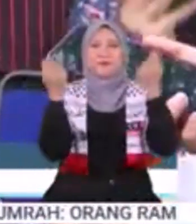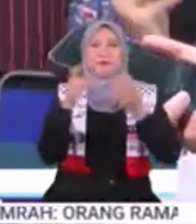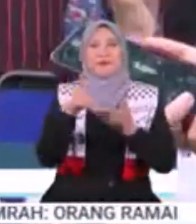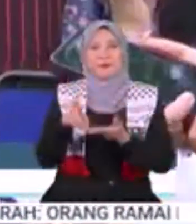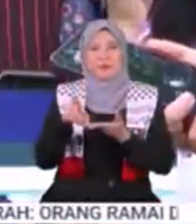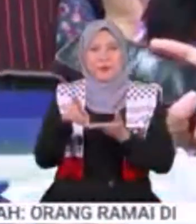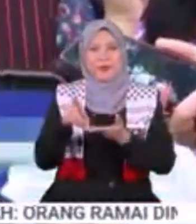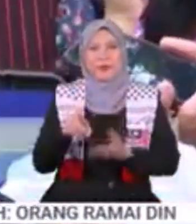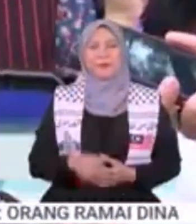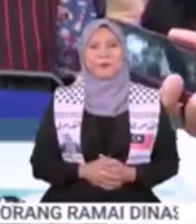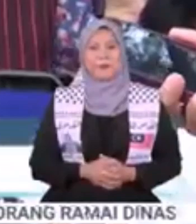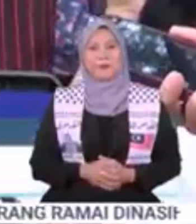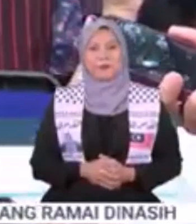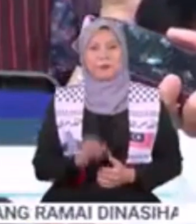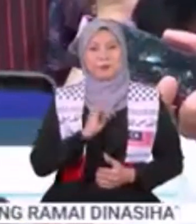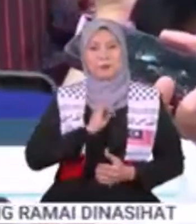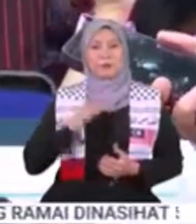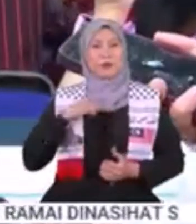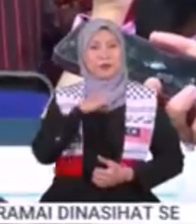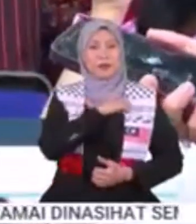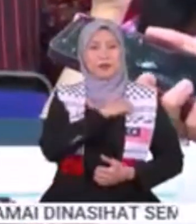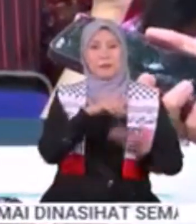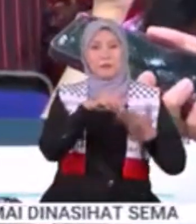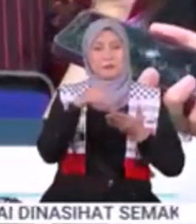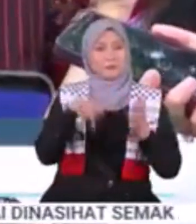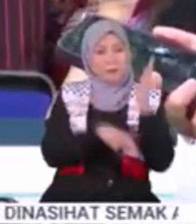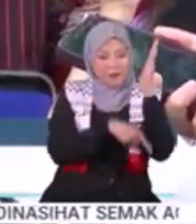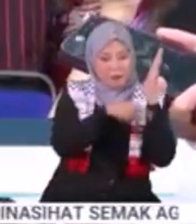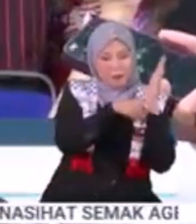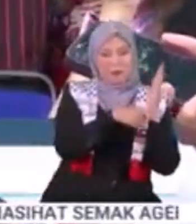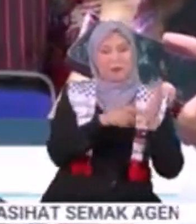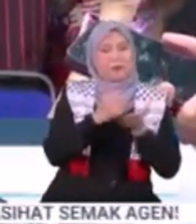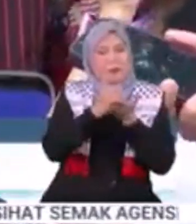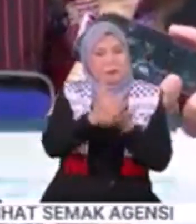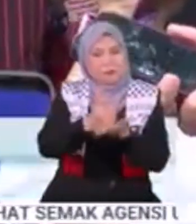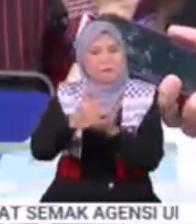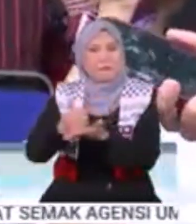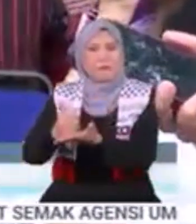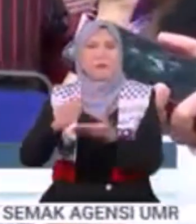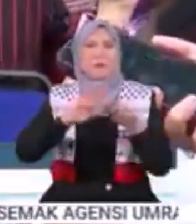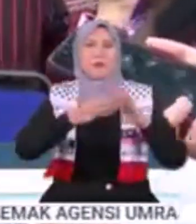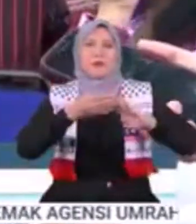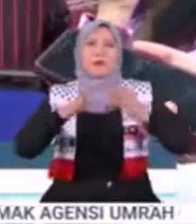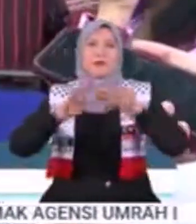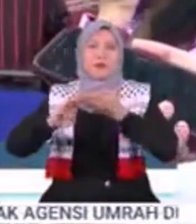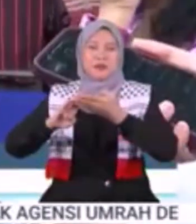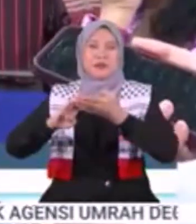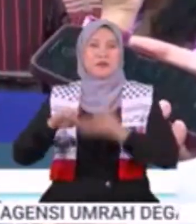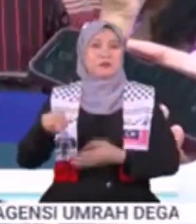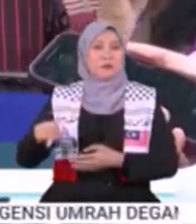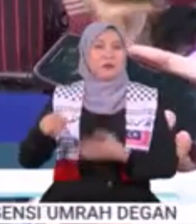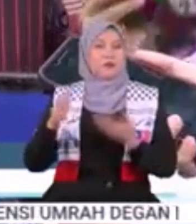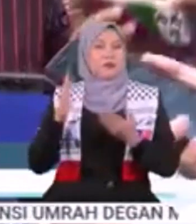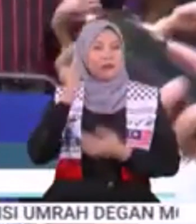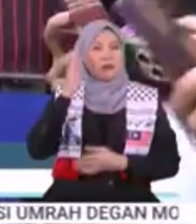Ini adalah satu cara saya sebagai Ahli Parlimen di Lembah Pantai cuba untuk bantu komuniti terutama yang